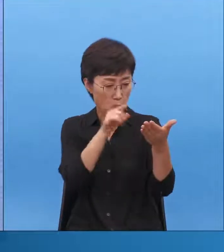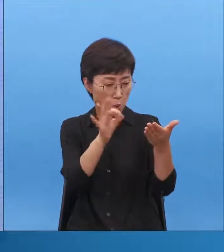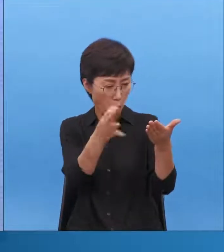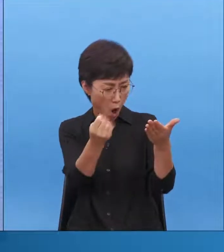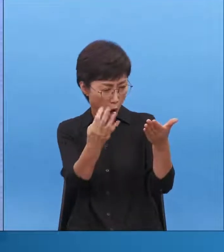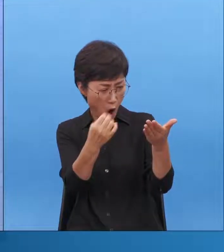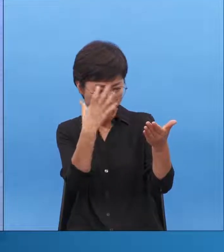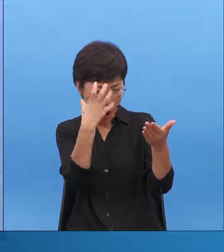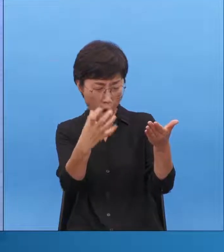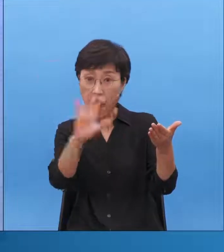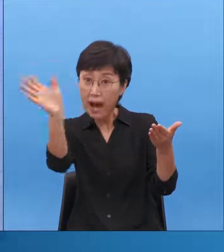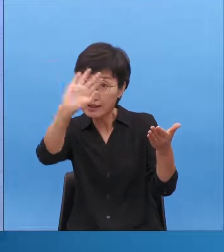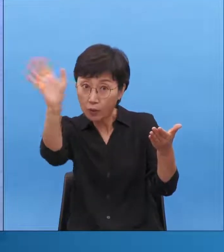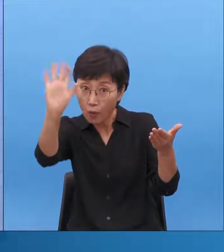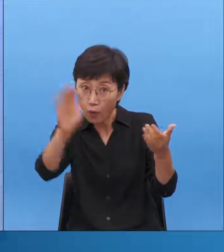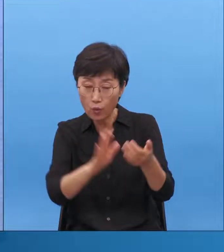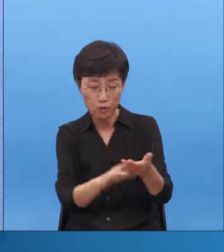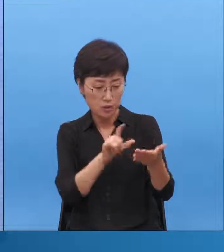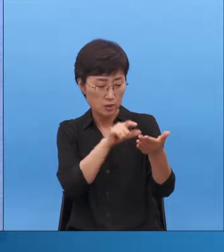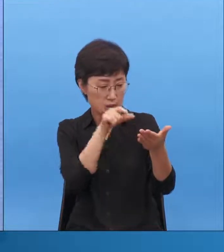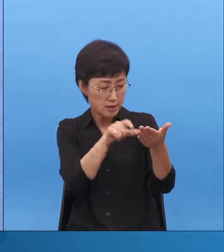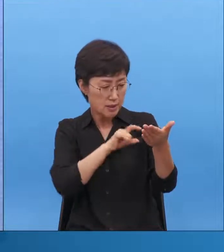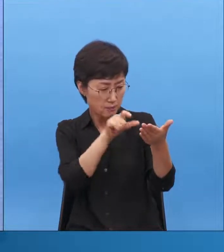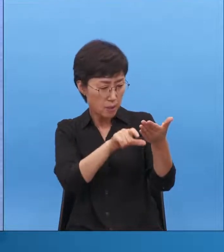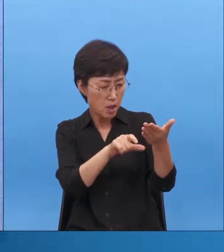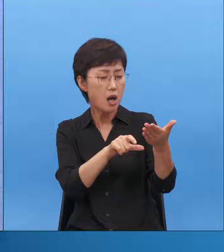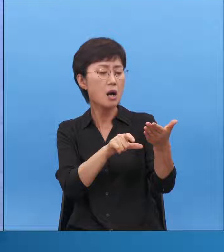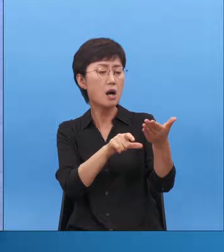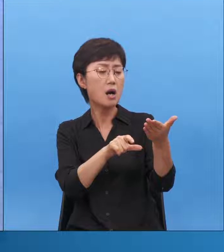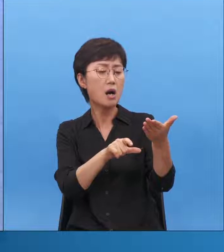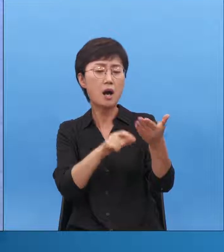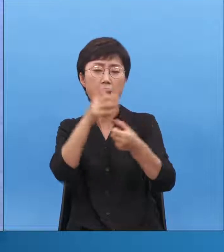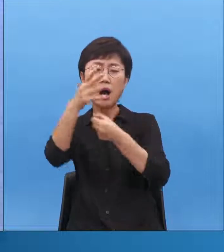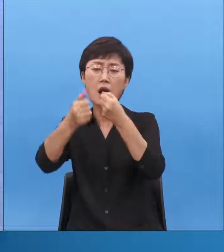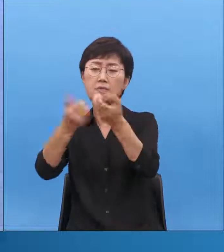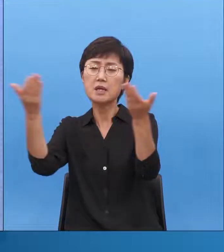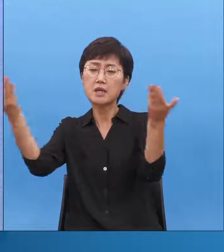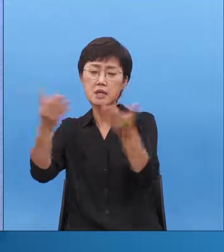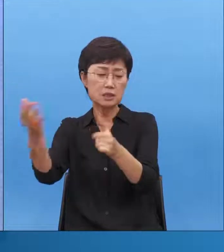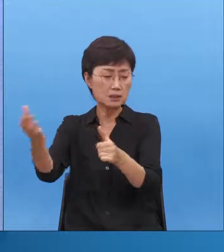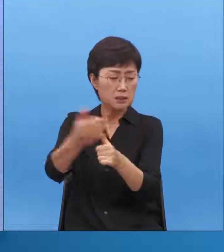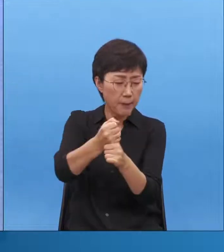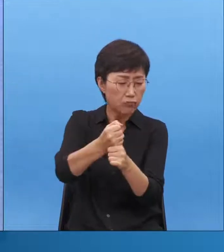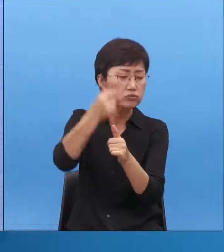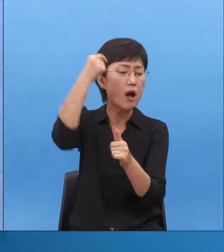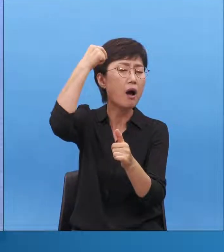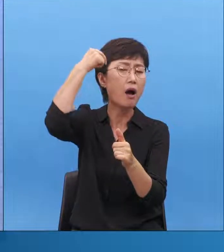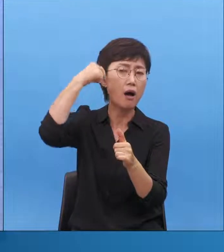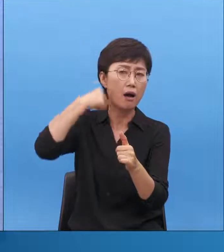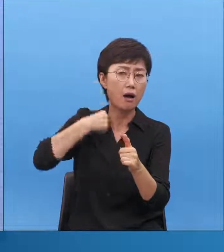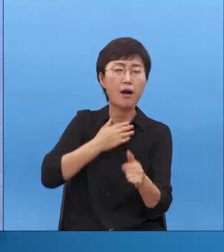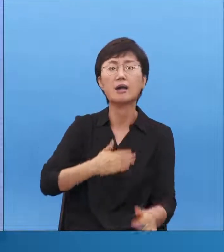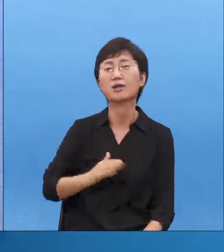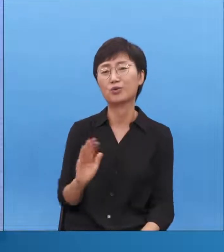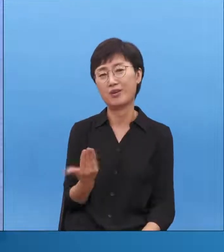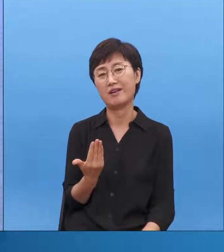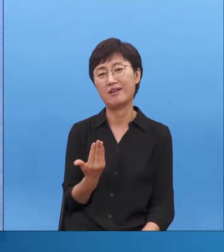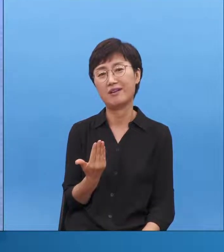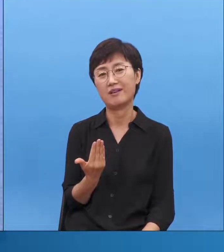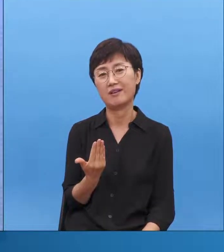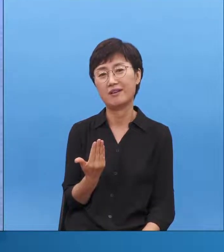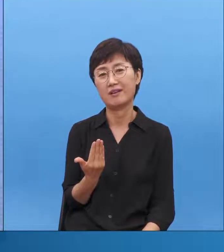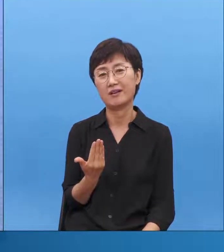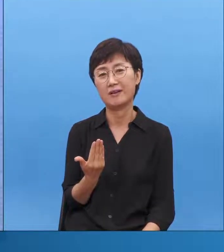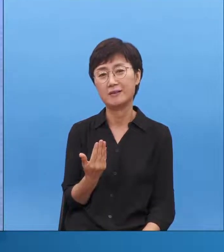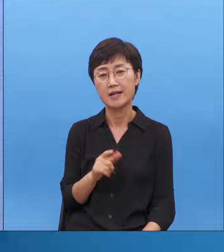that person, the works that will take place in their future. 그래서 이제 이 사람들을 위해서 진짜 24 기도해야